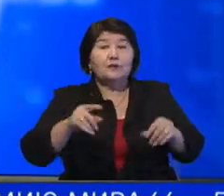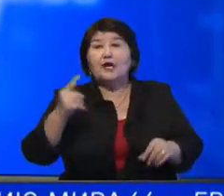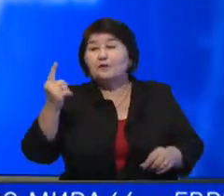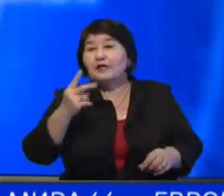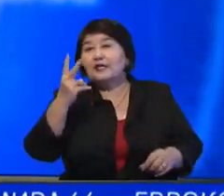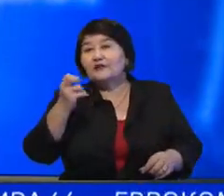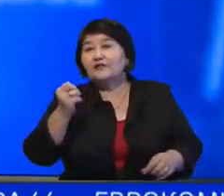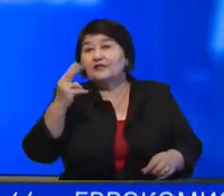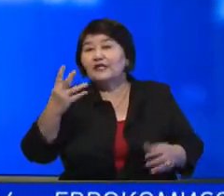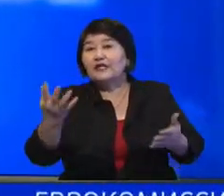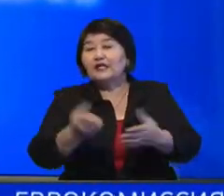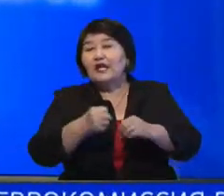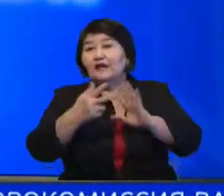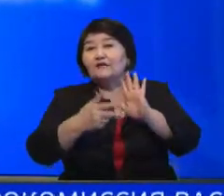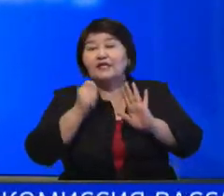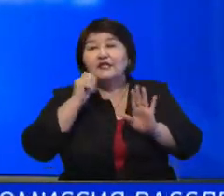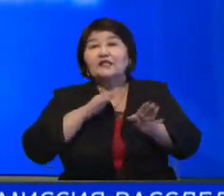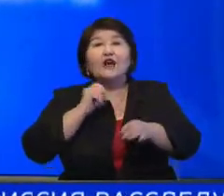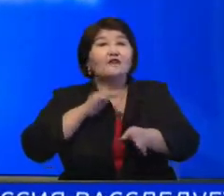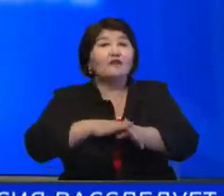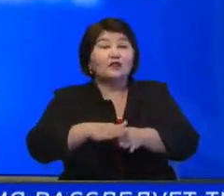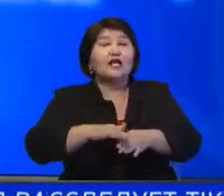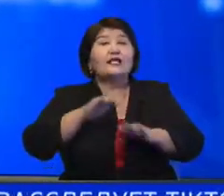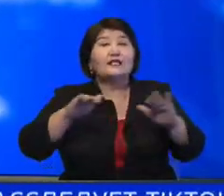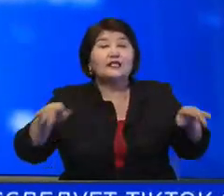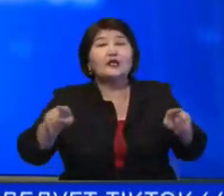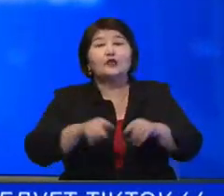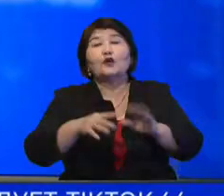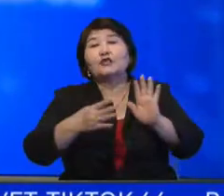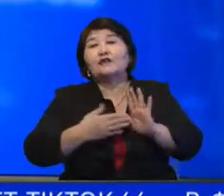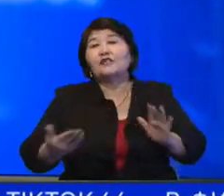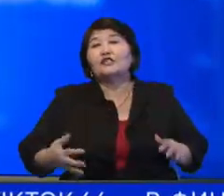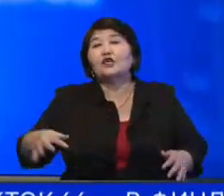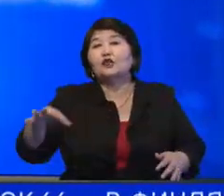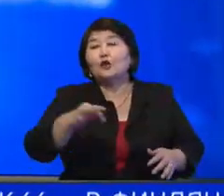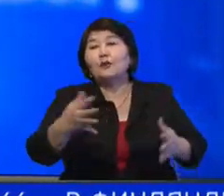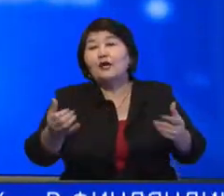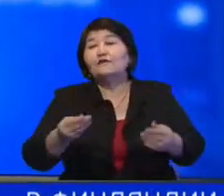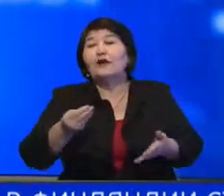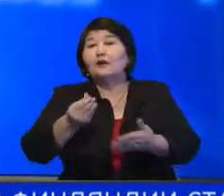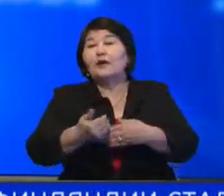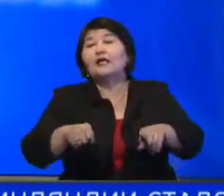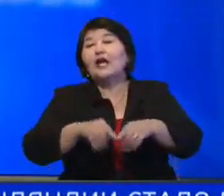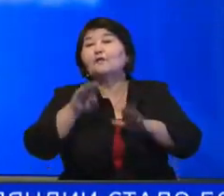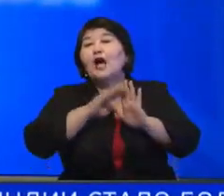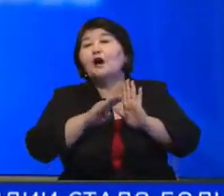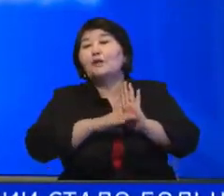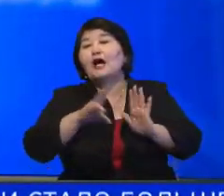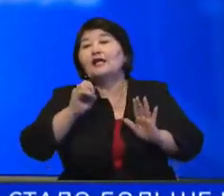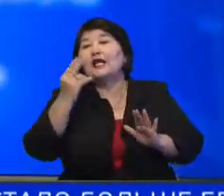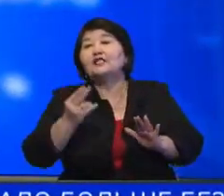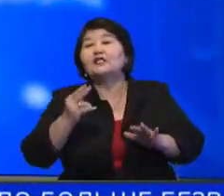первые 2122 достигших восемнадцатилетнего возраста детей в том числе девять жителей области получили выплаты в рамках программы